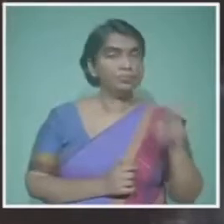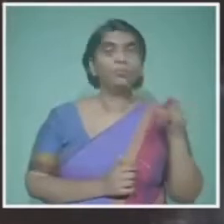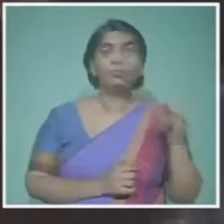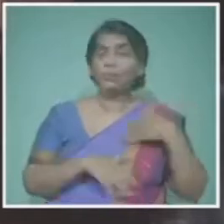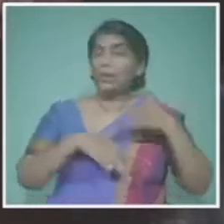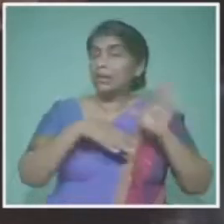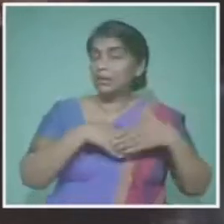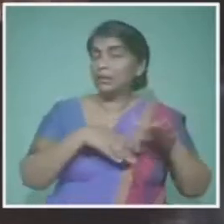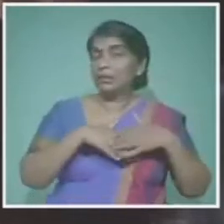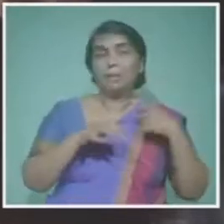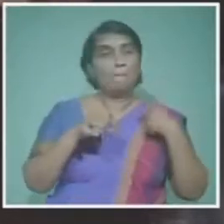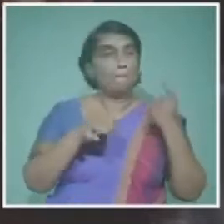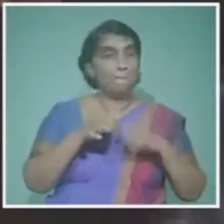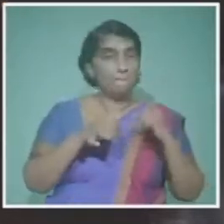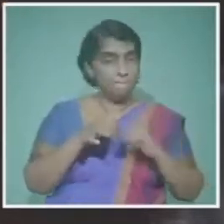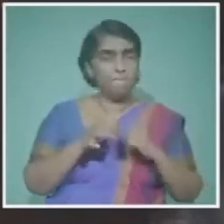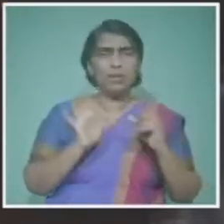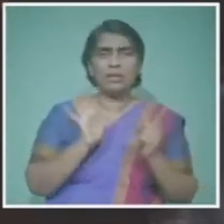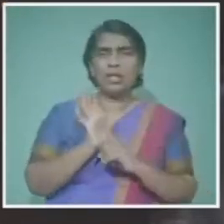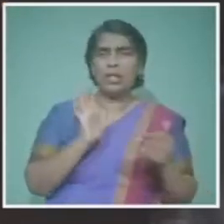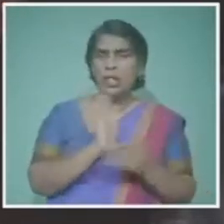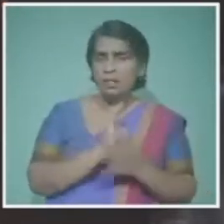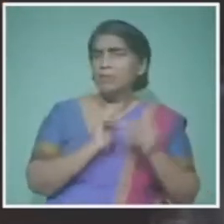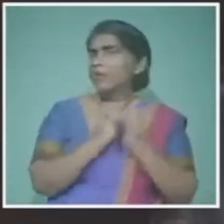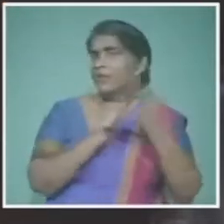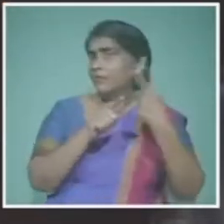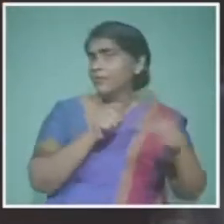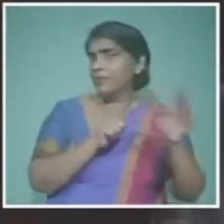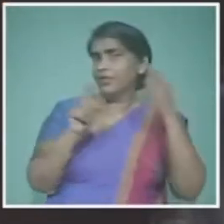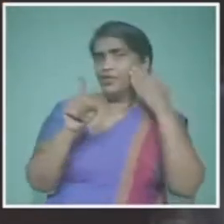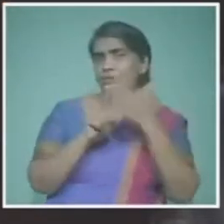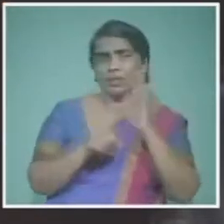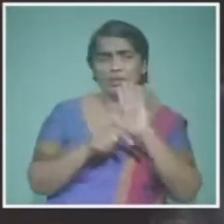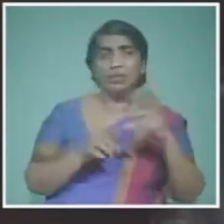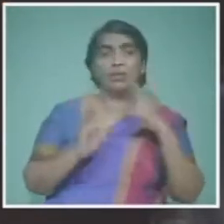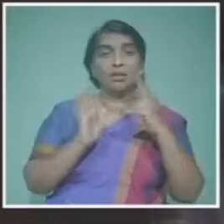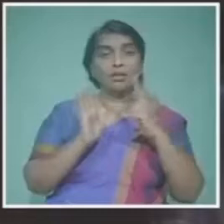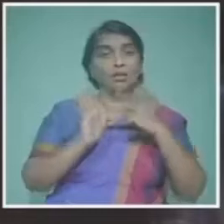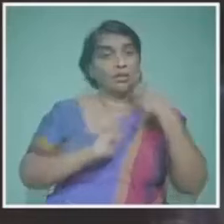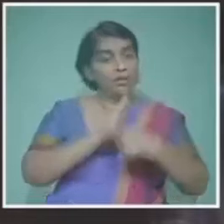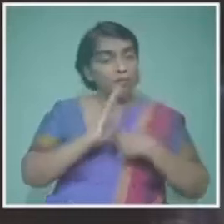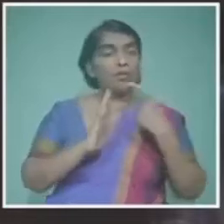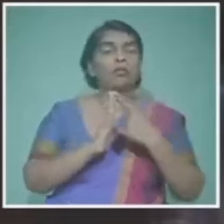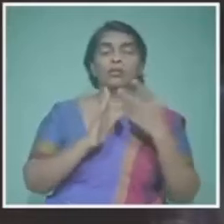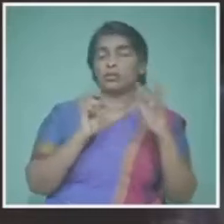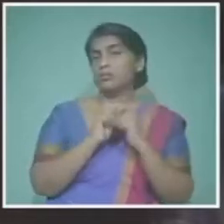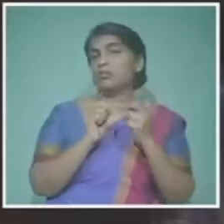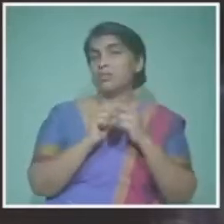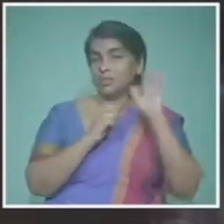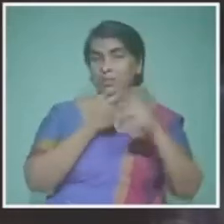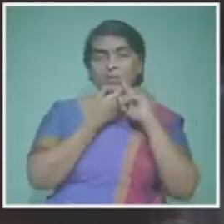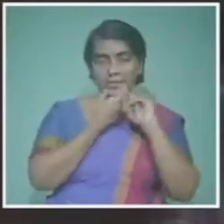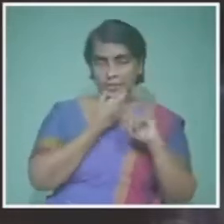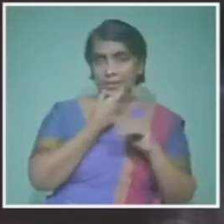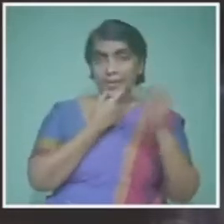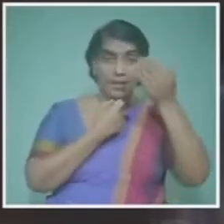එයායි මුණ දෙන ප්‍රශ්න වලට කම්කරුකම පමණක් නෙවෙයි කාරණා වෙලා තියෙන්නේ. ජාතියත් කාරණා වෙලා තියලා කියලා කියනවා ඒගොල්ලන්.